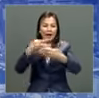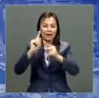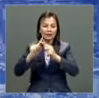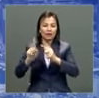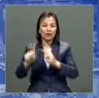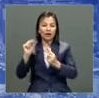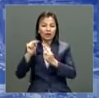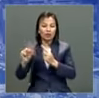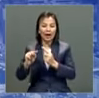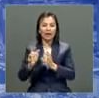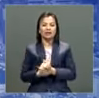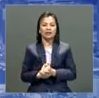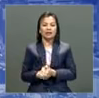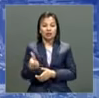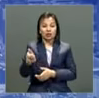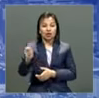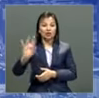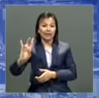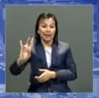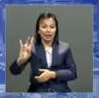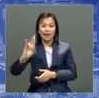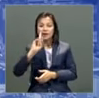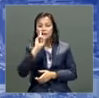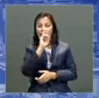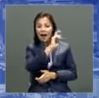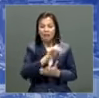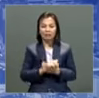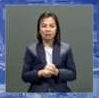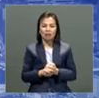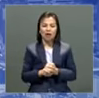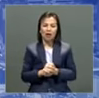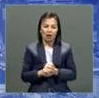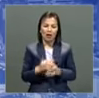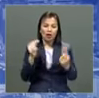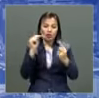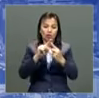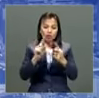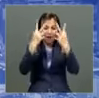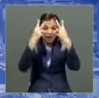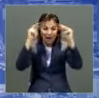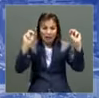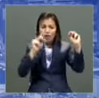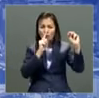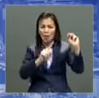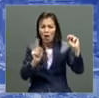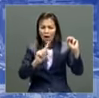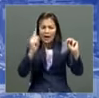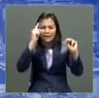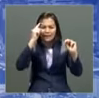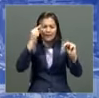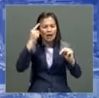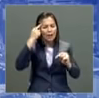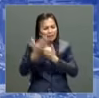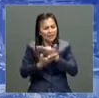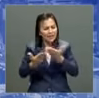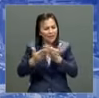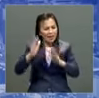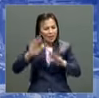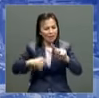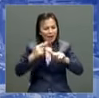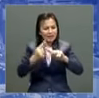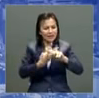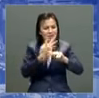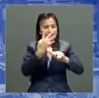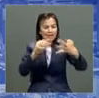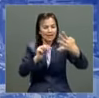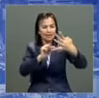ริ่มกันที่ช่อง7ก่อนนะคะมีการถามเรื่องของการผ่อนปลนมาตรการที่นายกรัฐมนตรีบอกว่าจะพิจารณาในช่วงปลายเดือนนี้ปัจจั